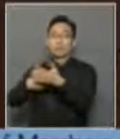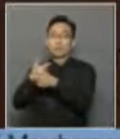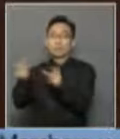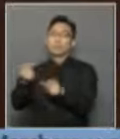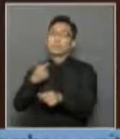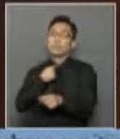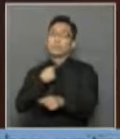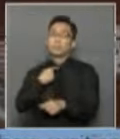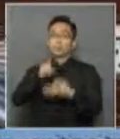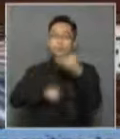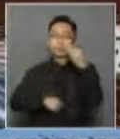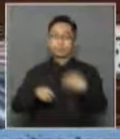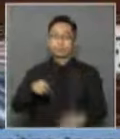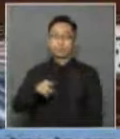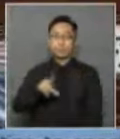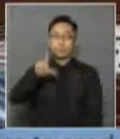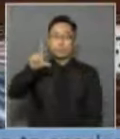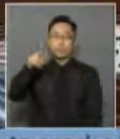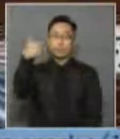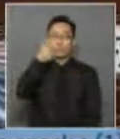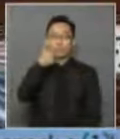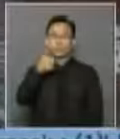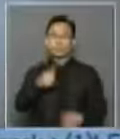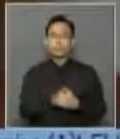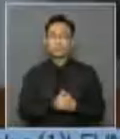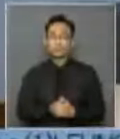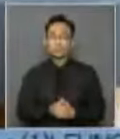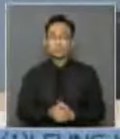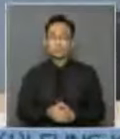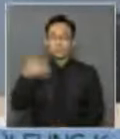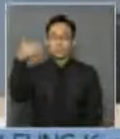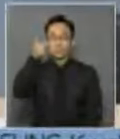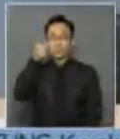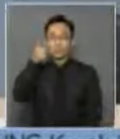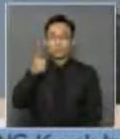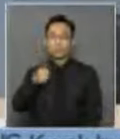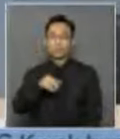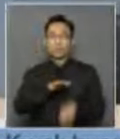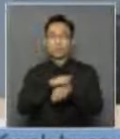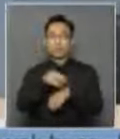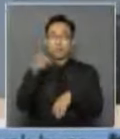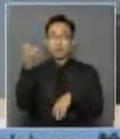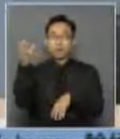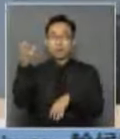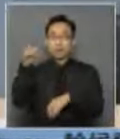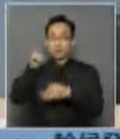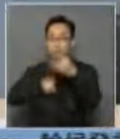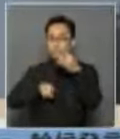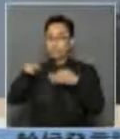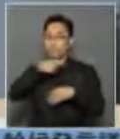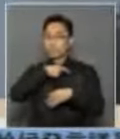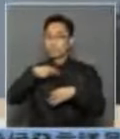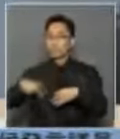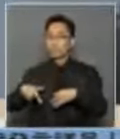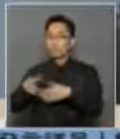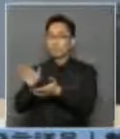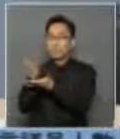梁國雄議員， 主席，咁啊，黃國興議員就唔喺個議事廳啦。咁